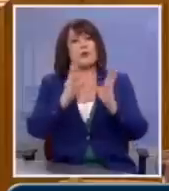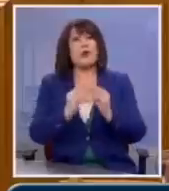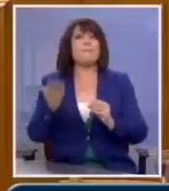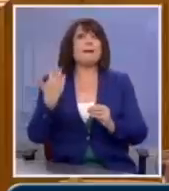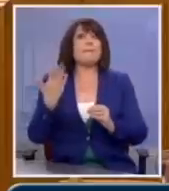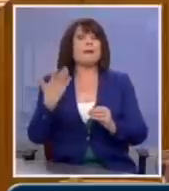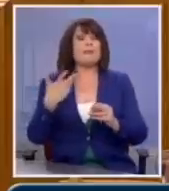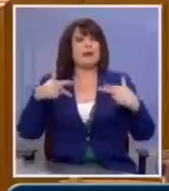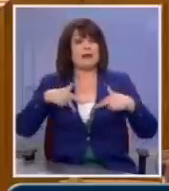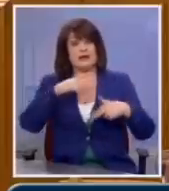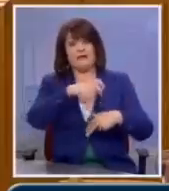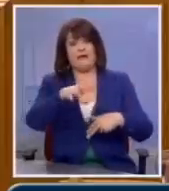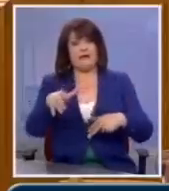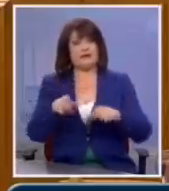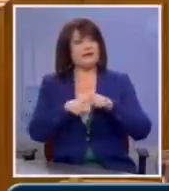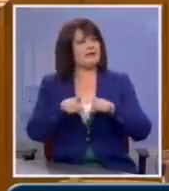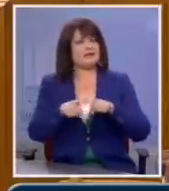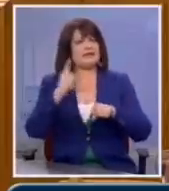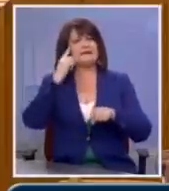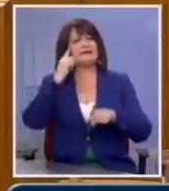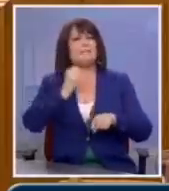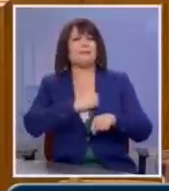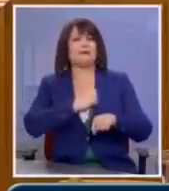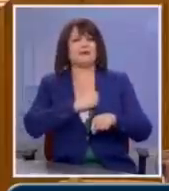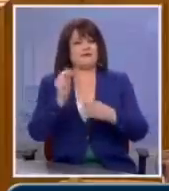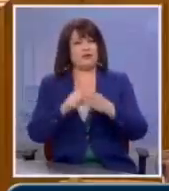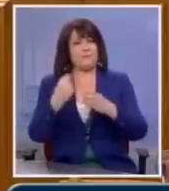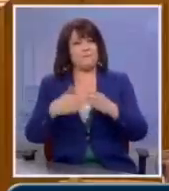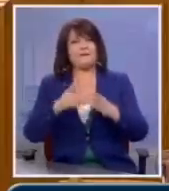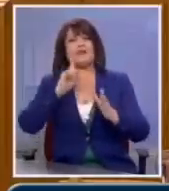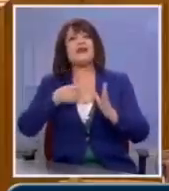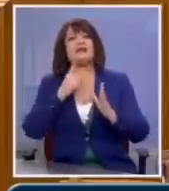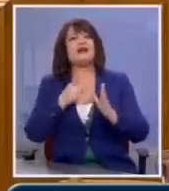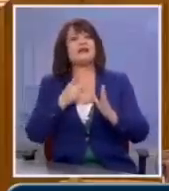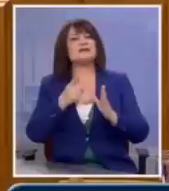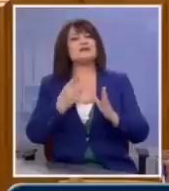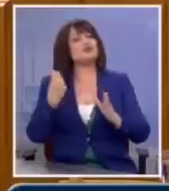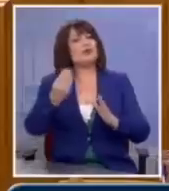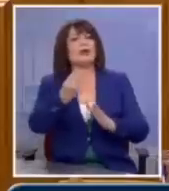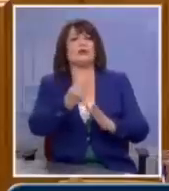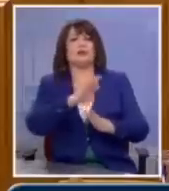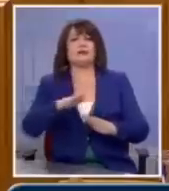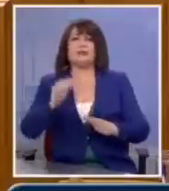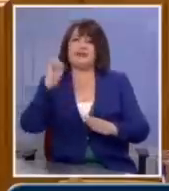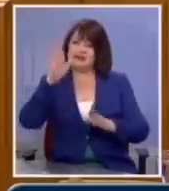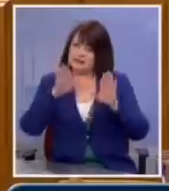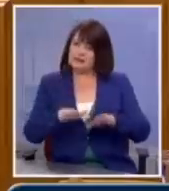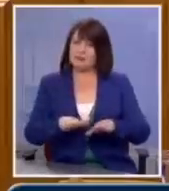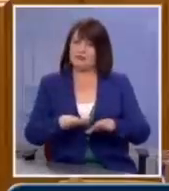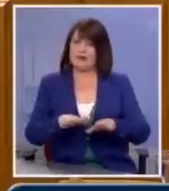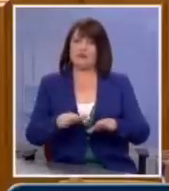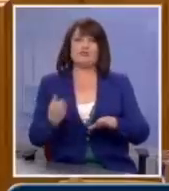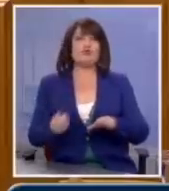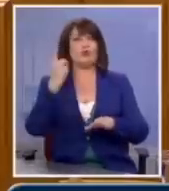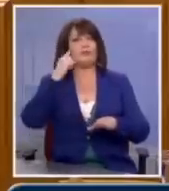μας και ανεξαρτήτως ιδεολογίας, ψήφισαν διατάξεις για την ηθαγένεια των παιδιών, πολύ πιο ανοιχτές από